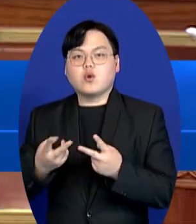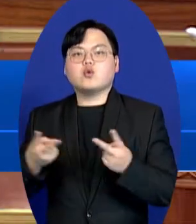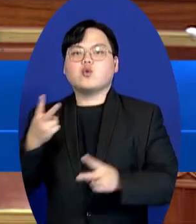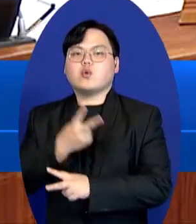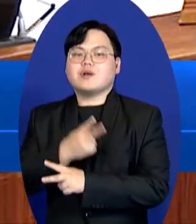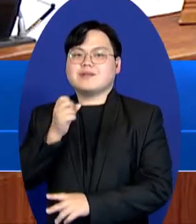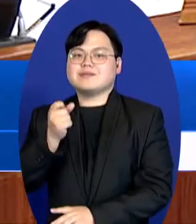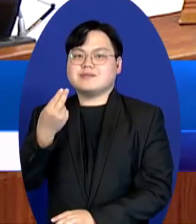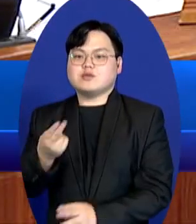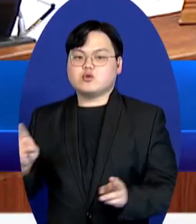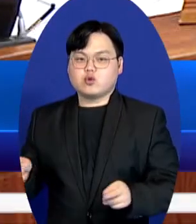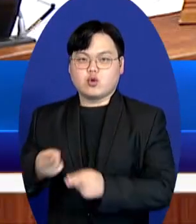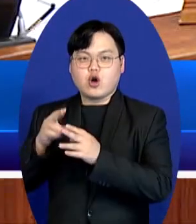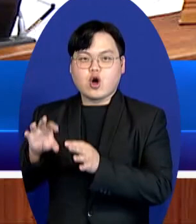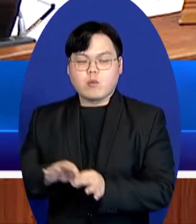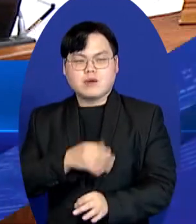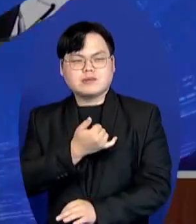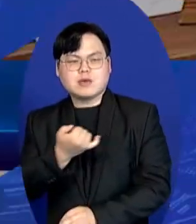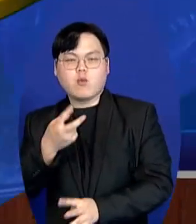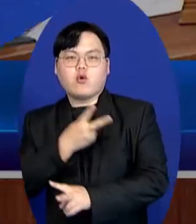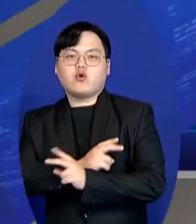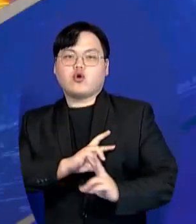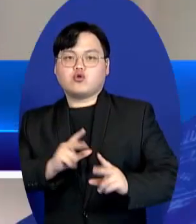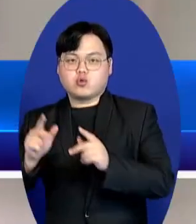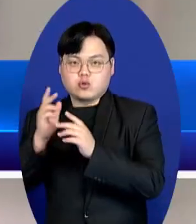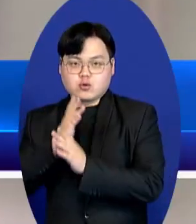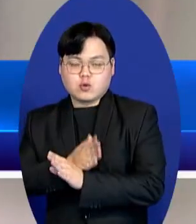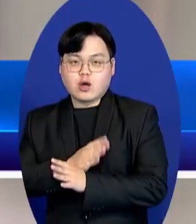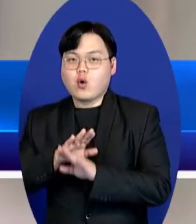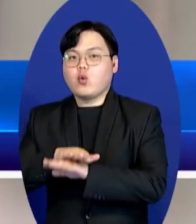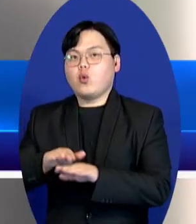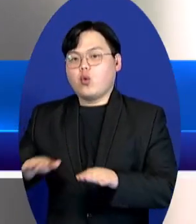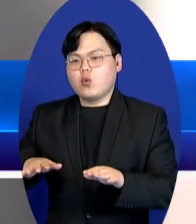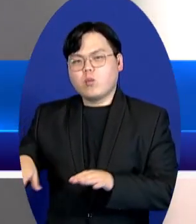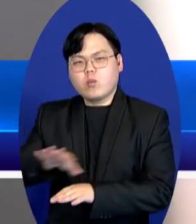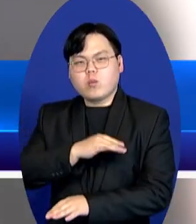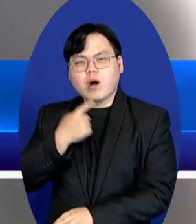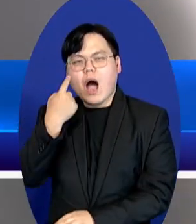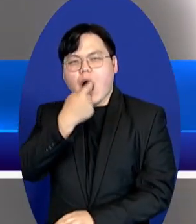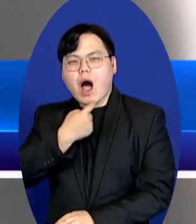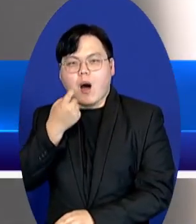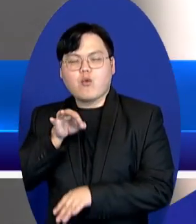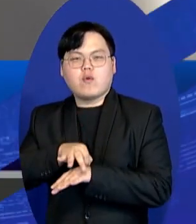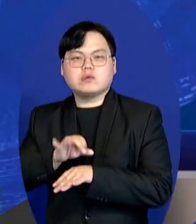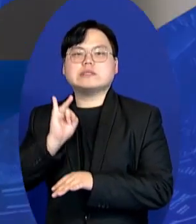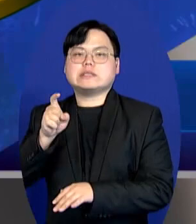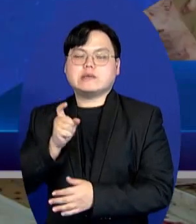цэцгийн дүгнэлттэй холбогдуулаад зарим хуульд өөрчлөлт орууллаа. Хүүхдүүдийн дунд амны хөндийн өвчлөл их